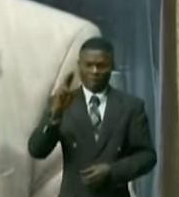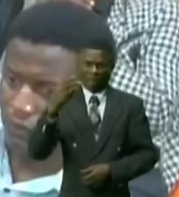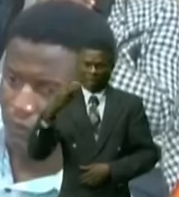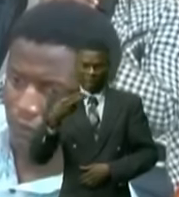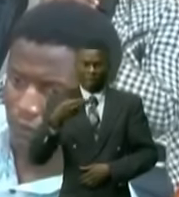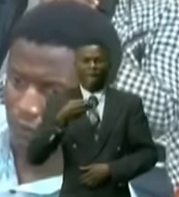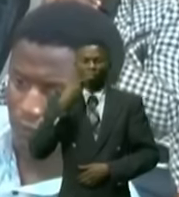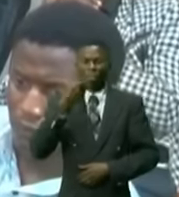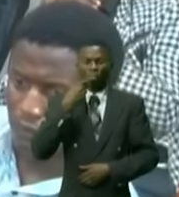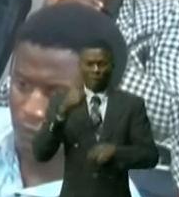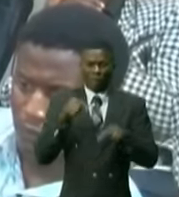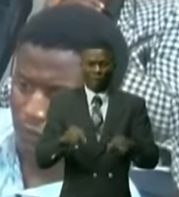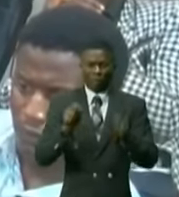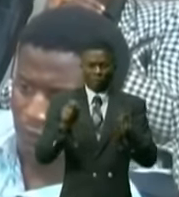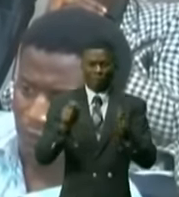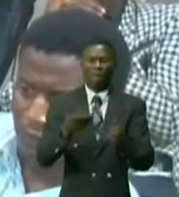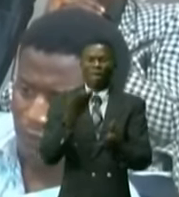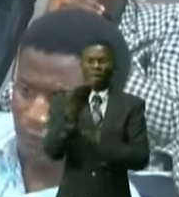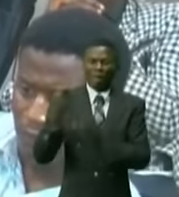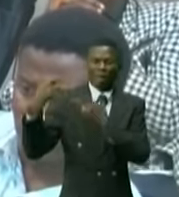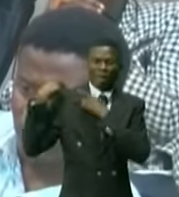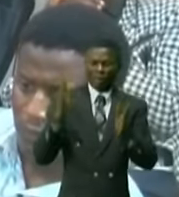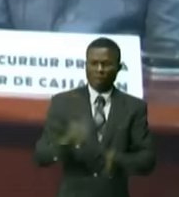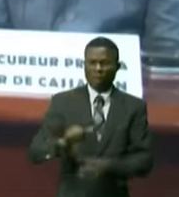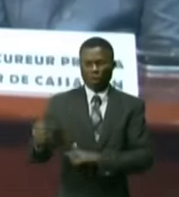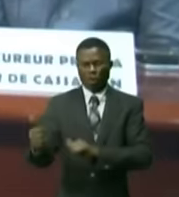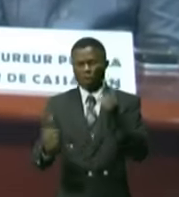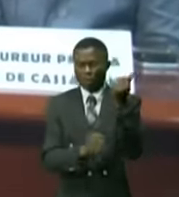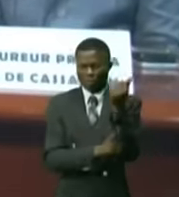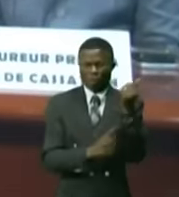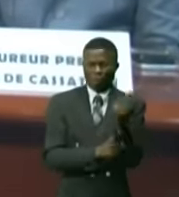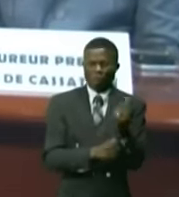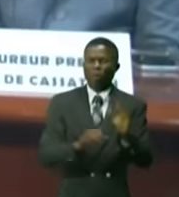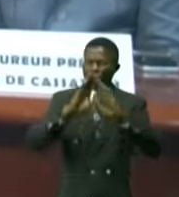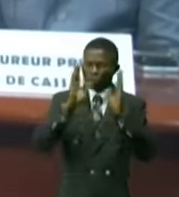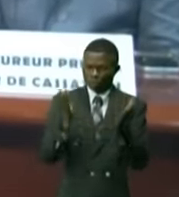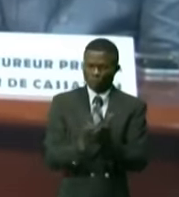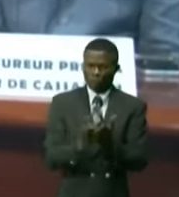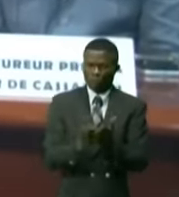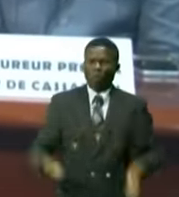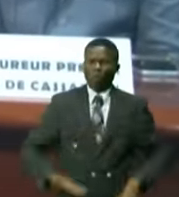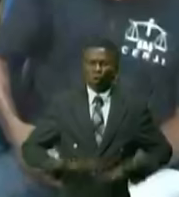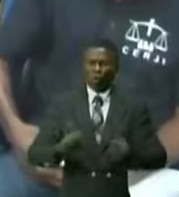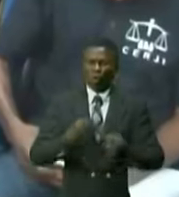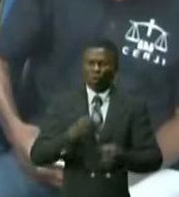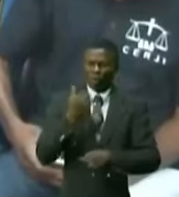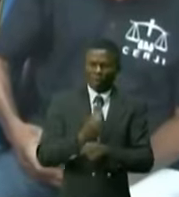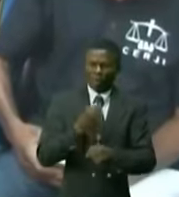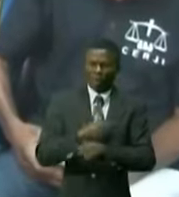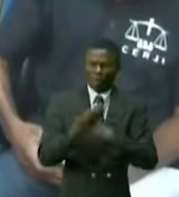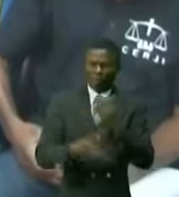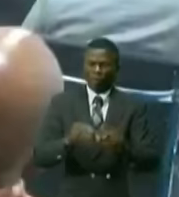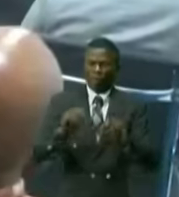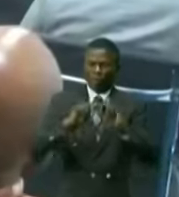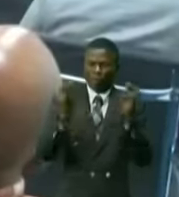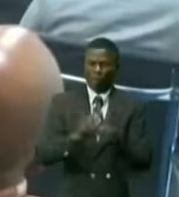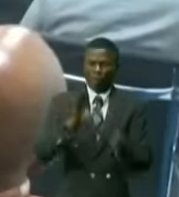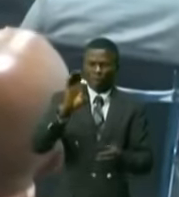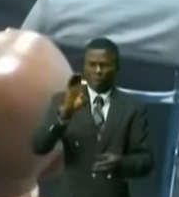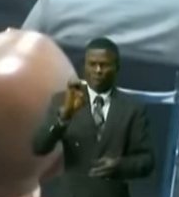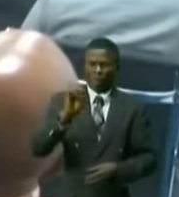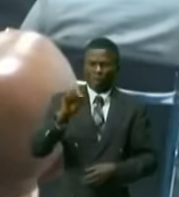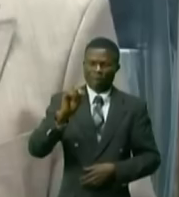point de presse pour rappeler les responsabilités des uns et des autres, mais également pour saluer les efforts fournis par la Commission électorale